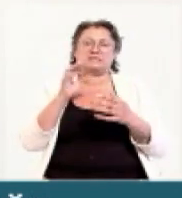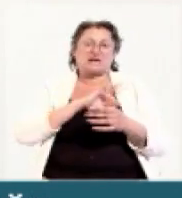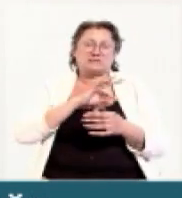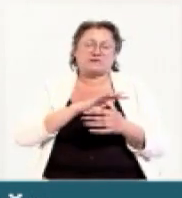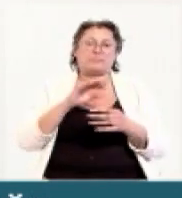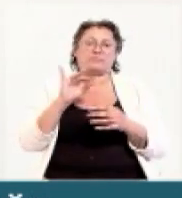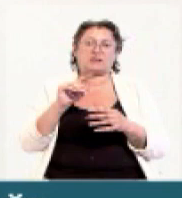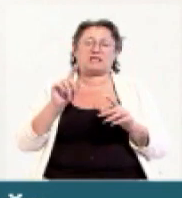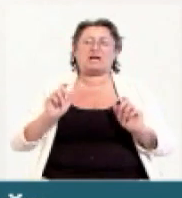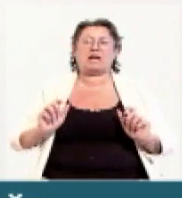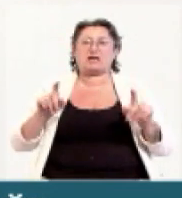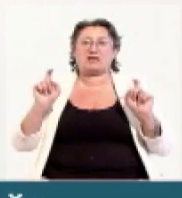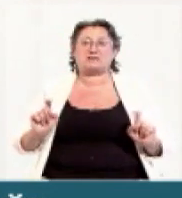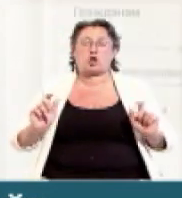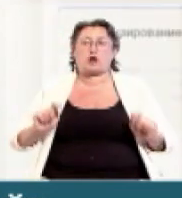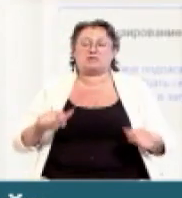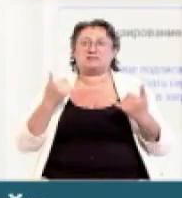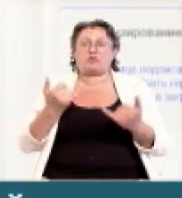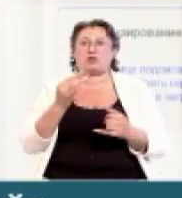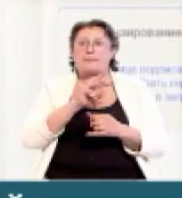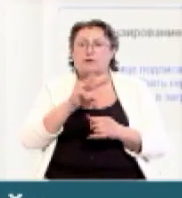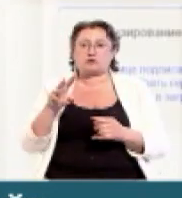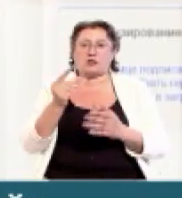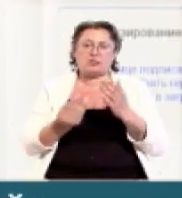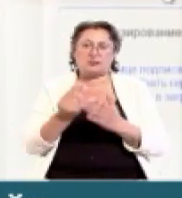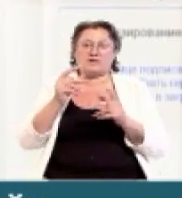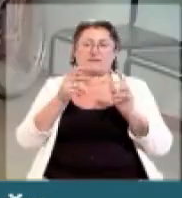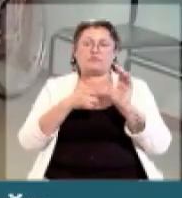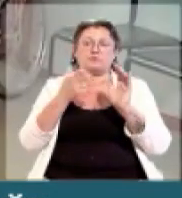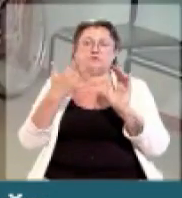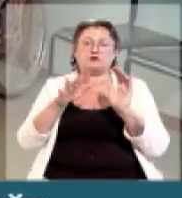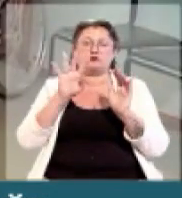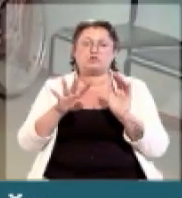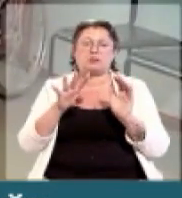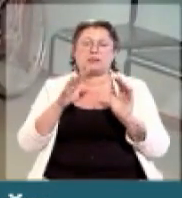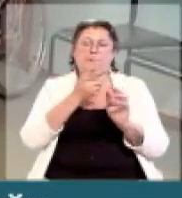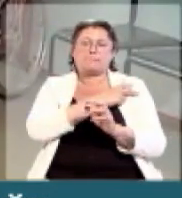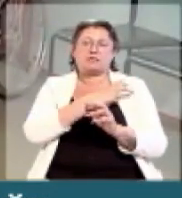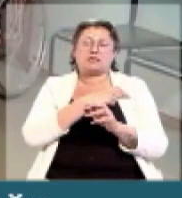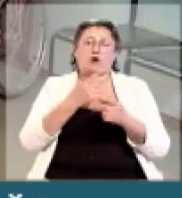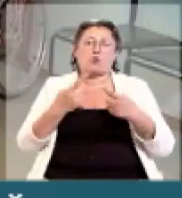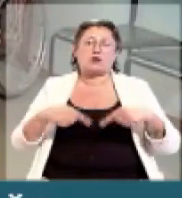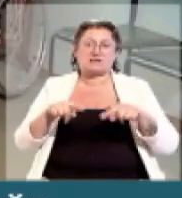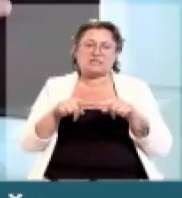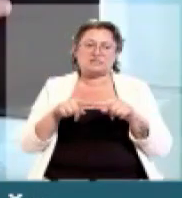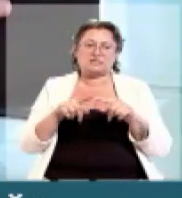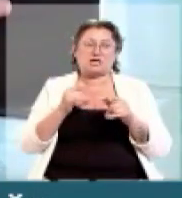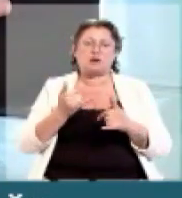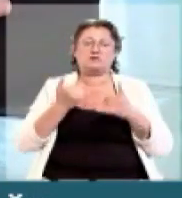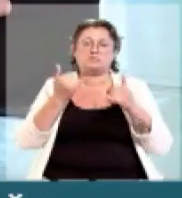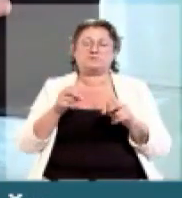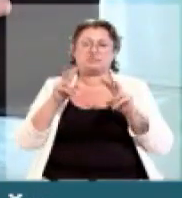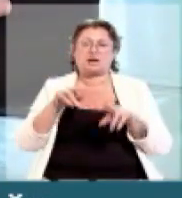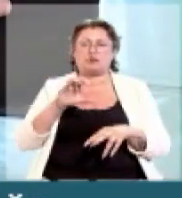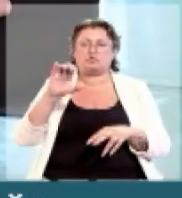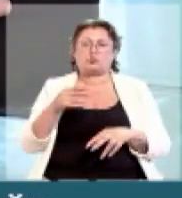а также кресел-колясок. На сегодня на портале зарегистрировано 854 медико-социальных учреждения, оказывающих